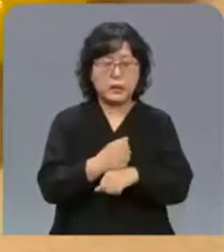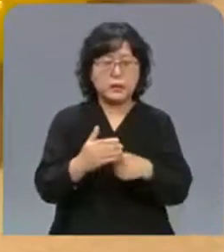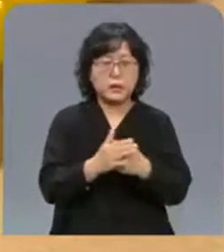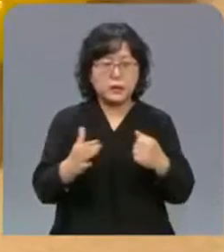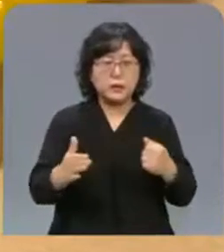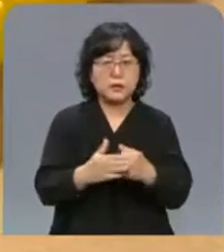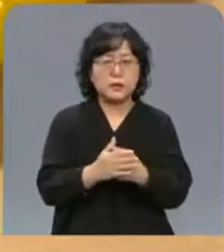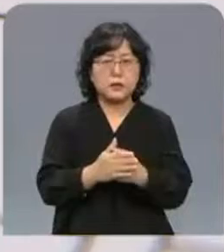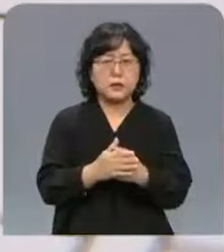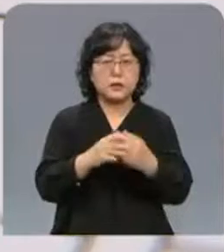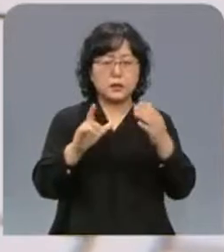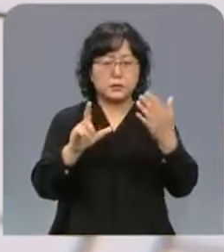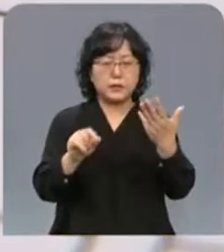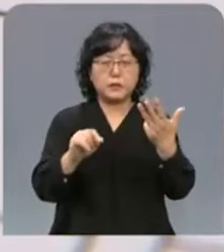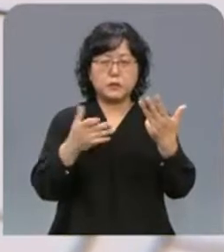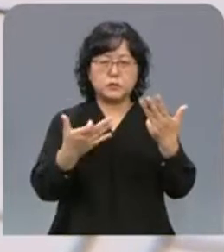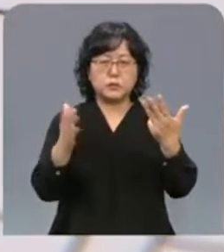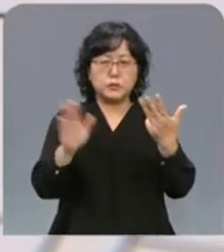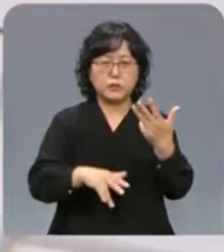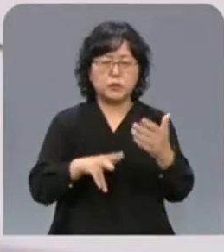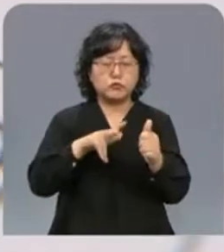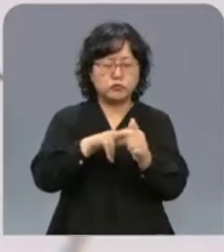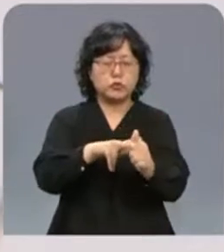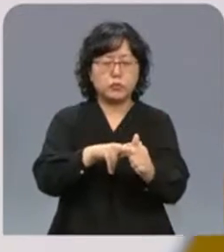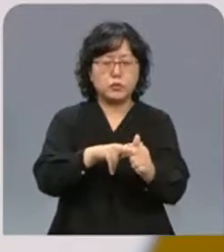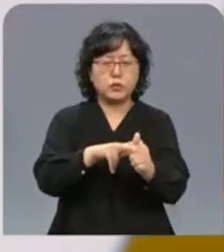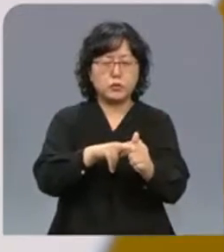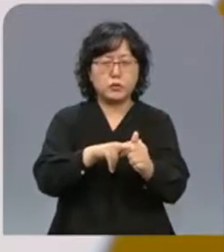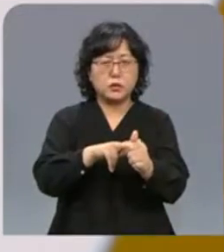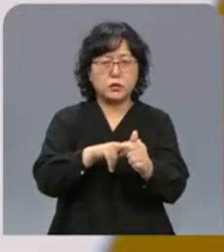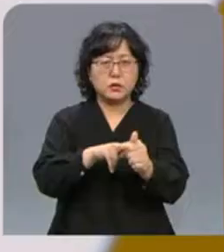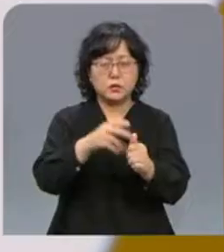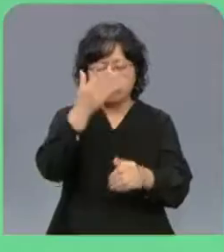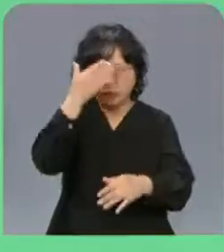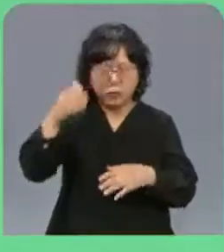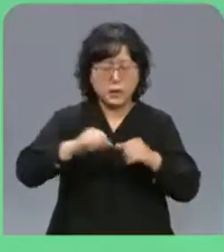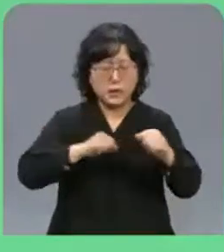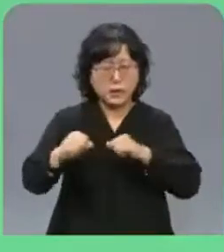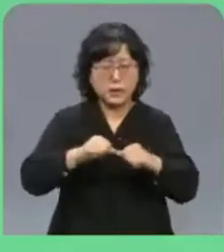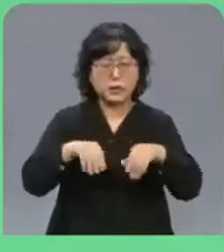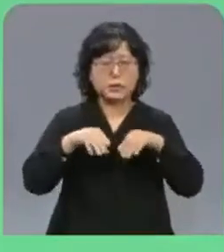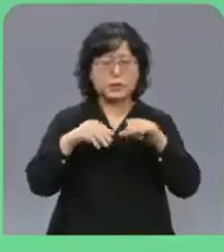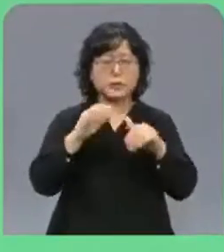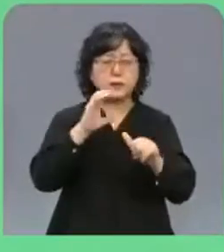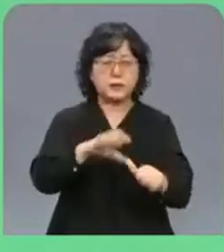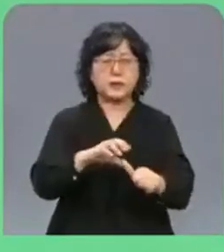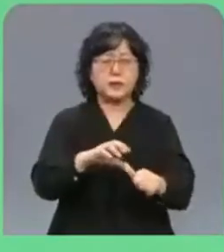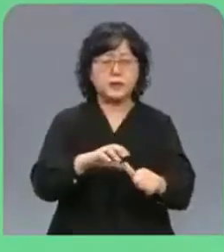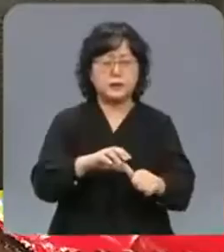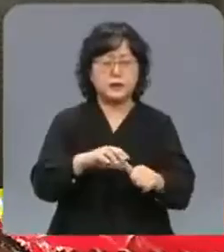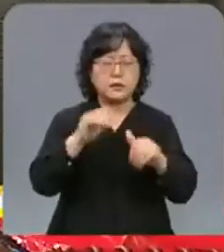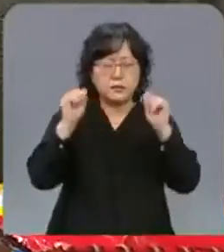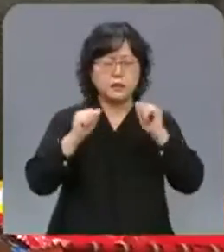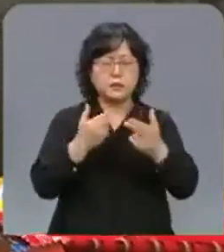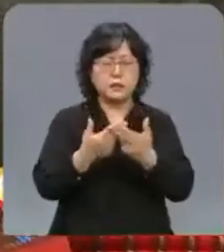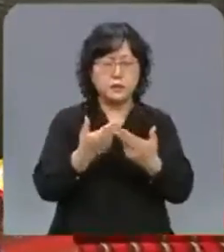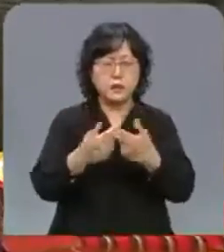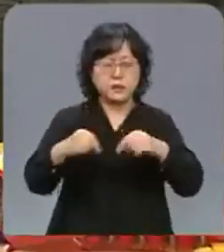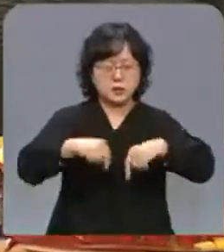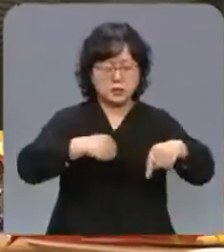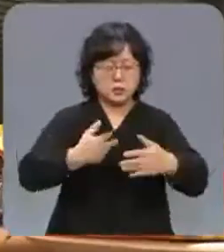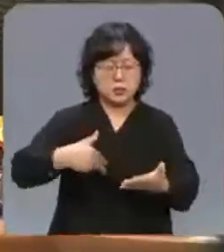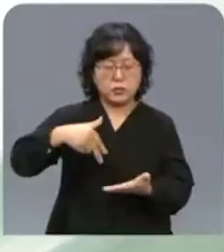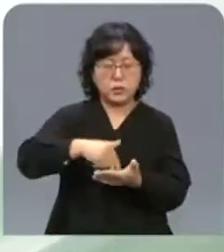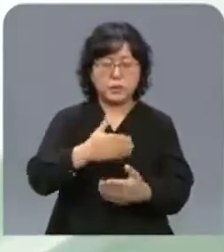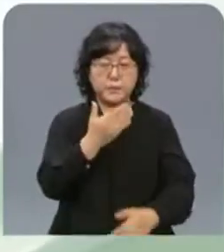때문에 지난달 19일부터 출마할 후보들의 기부행위가 제한됐습니다 하지만 치유케가 정치적으로